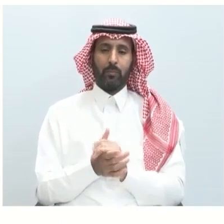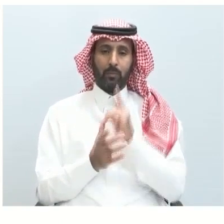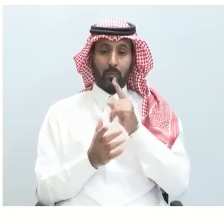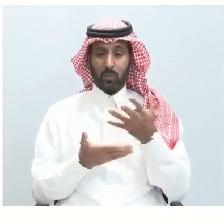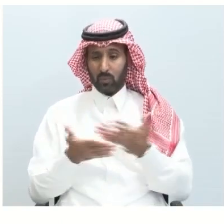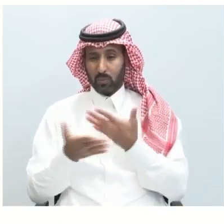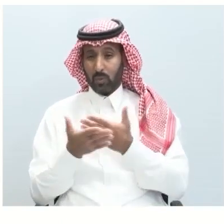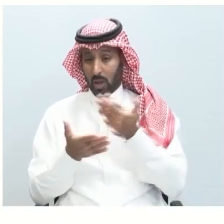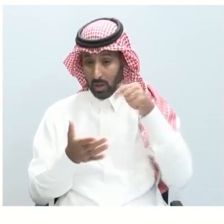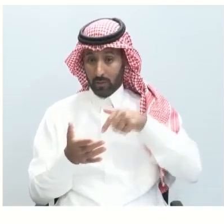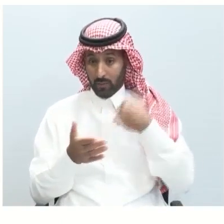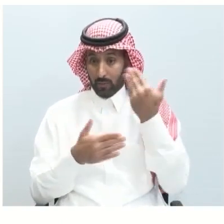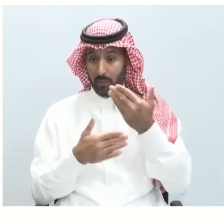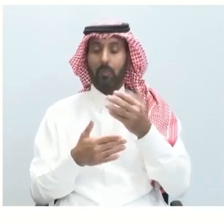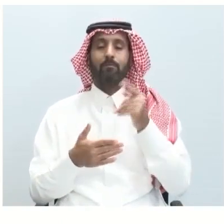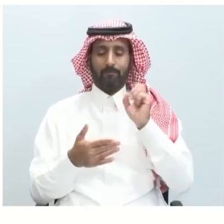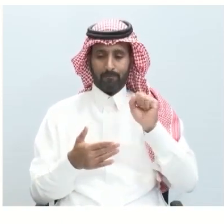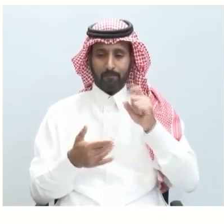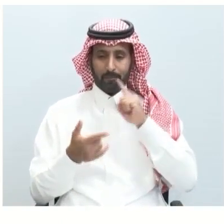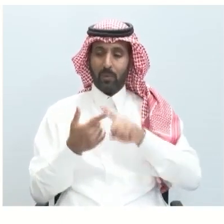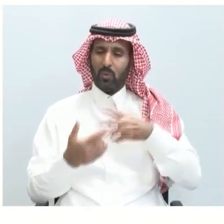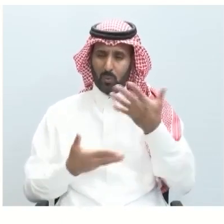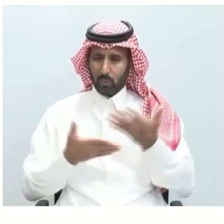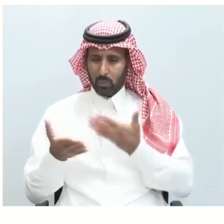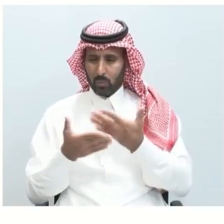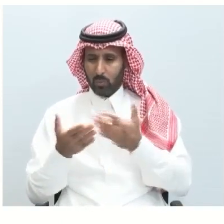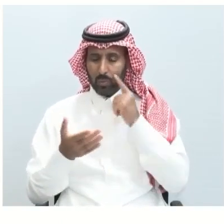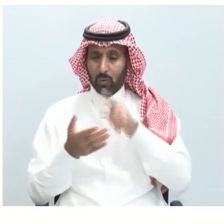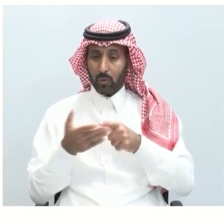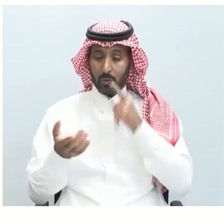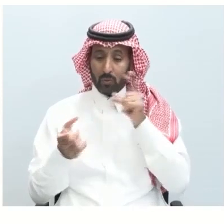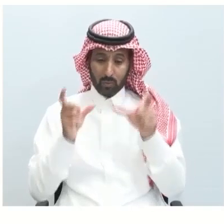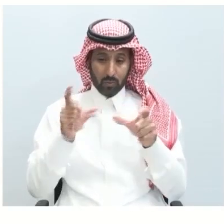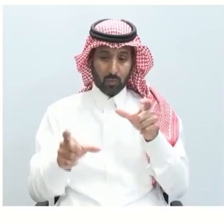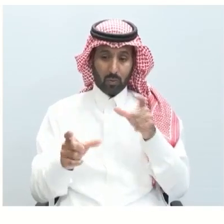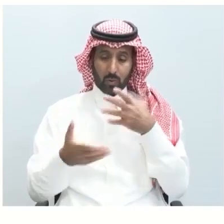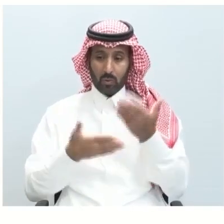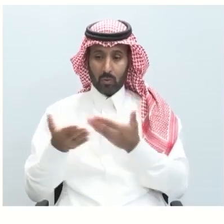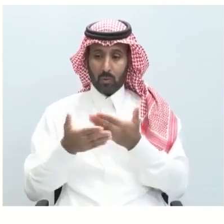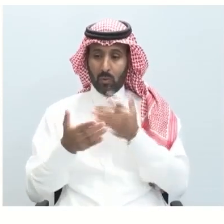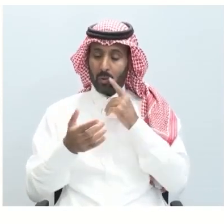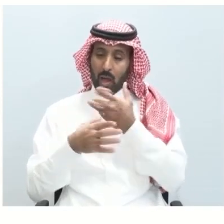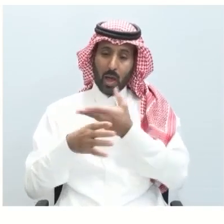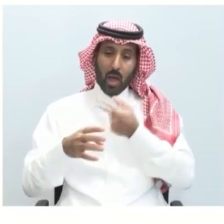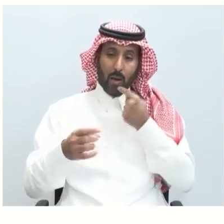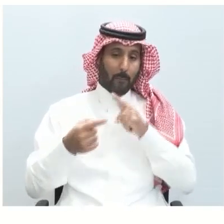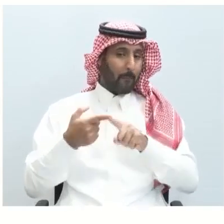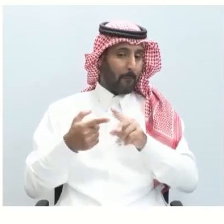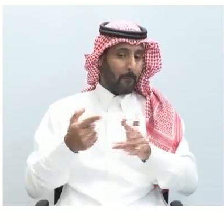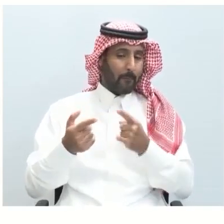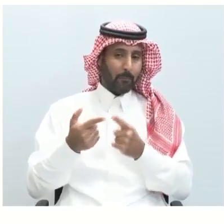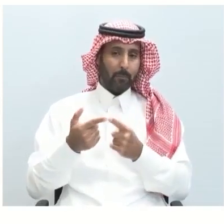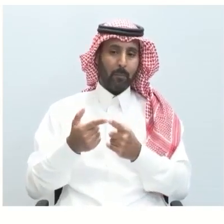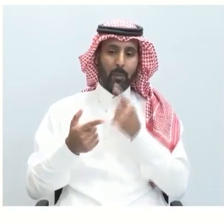حدث تفاعل قبل قليل نعم حدث تفاعل اذا دائما توجد متفاعلات وتوجد نواتج اي يعني هذا